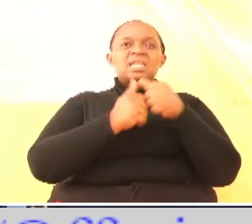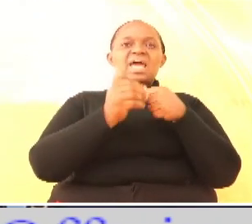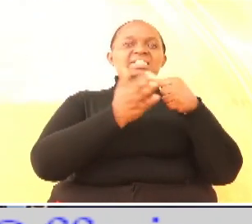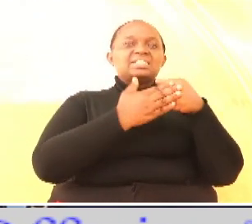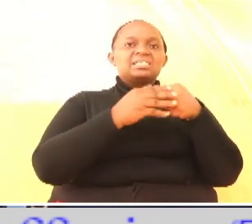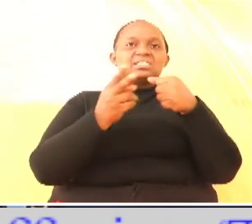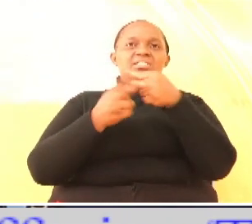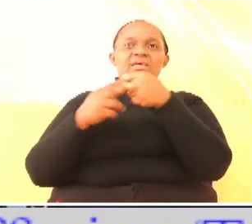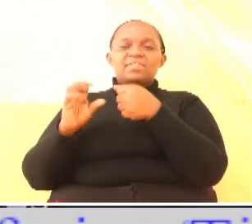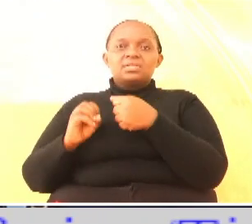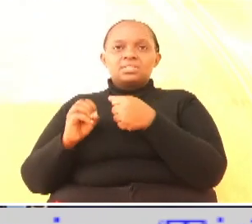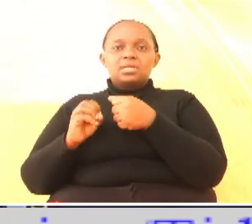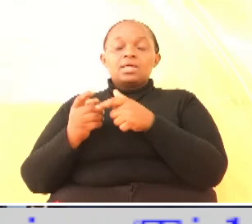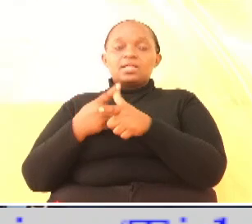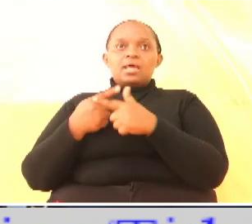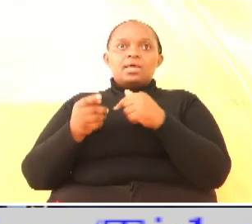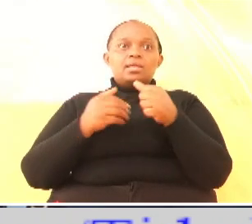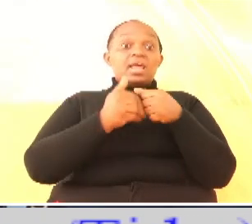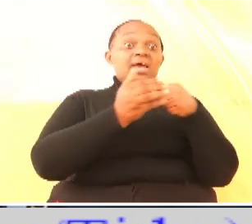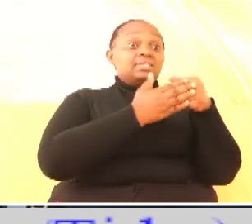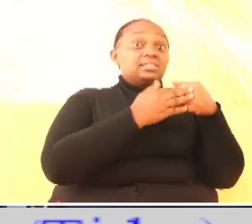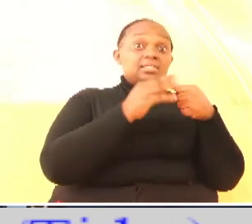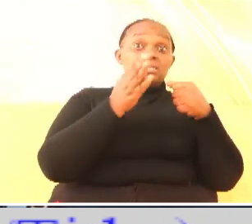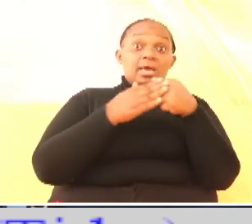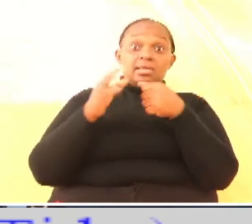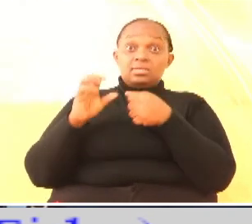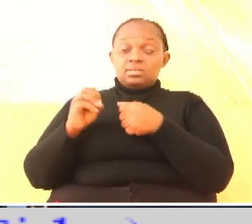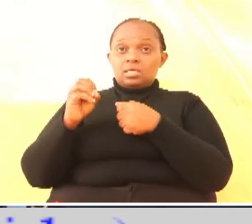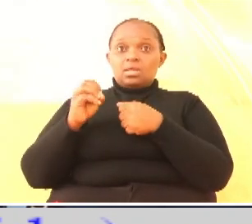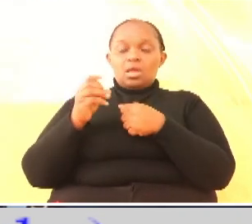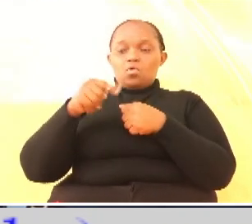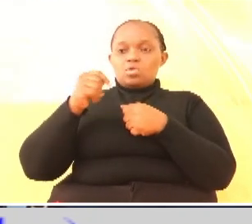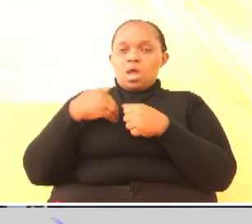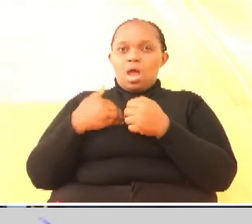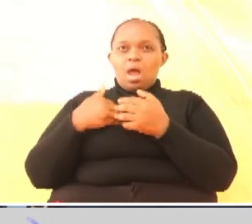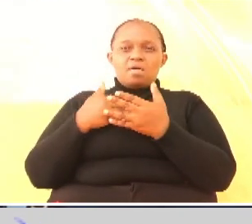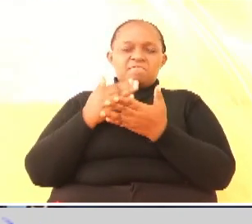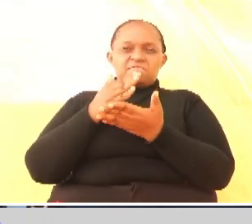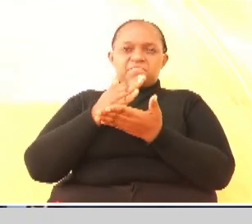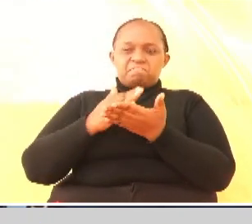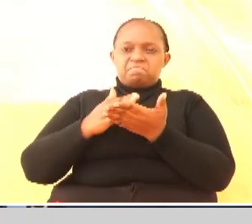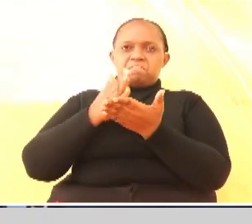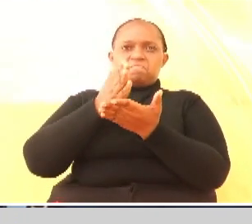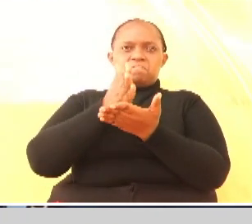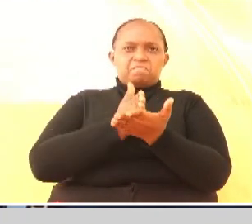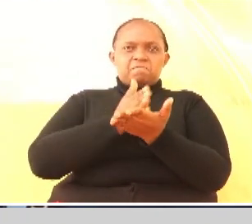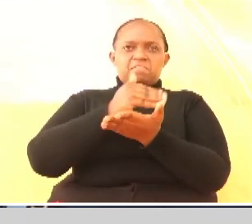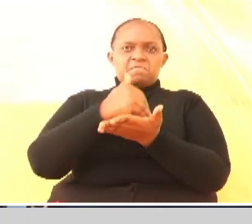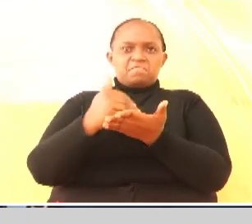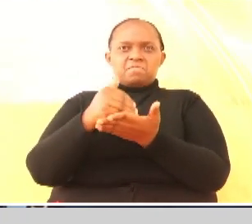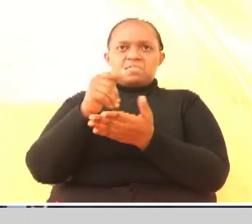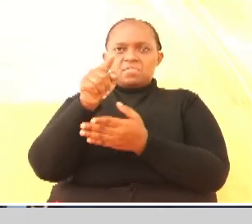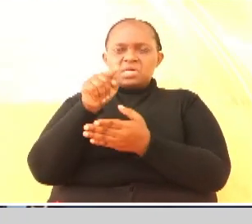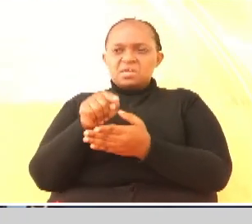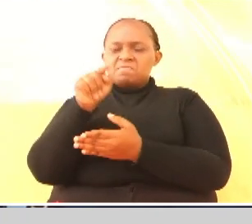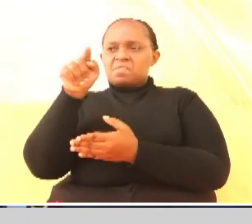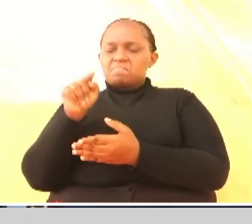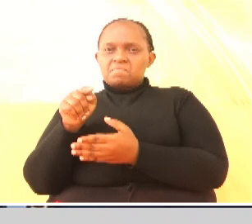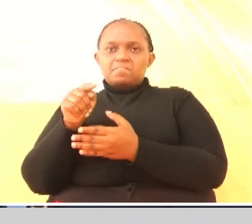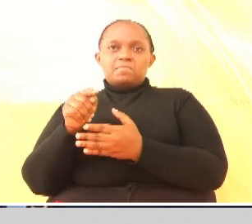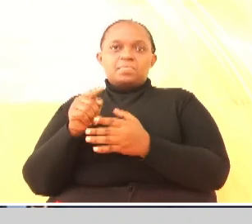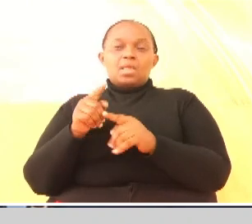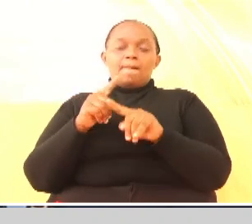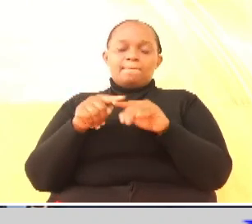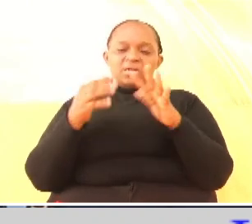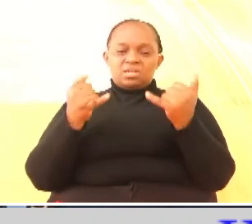kubwa, kisha ikaja 1990, ikaja ikikatakatwa. Sasa Nairobi North yote, niliambiwa mlikuwa Madhare Parish. Kwa